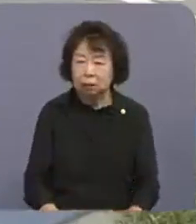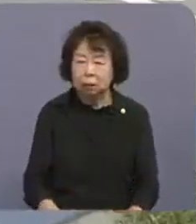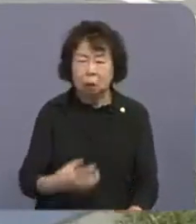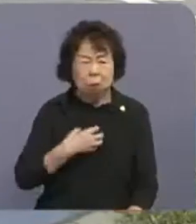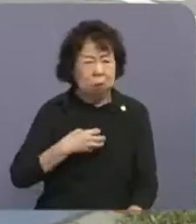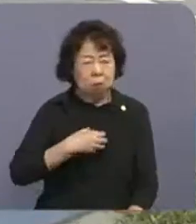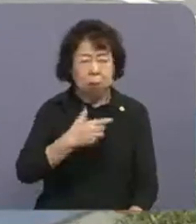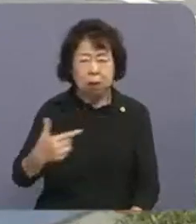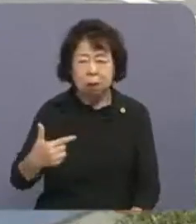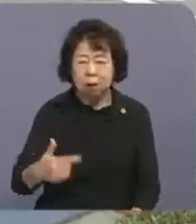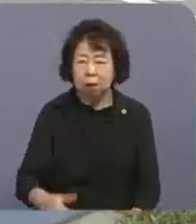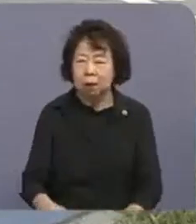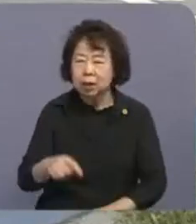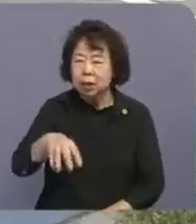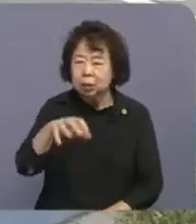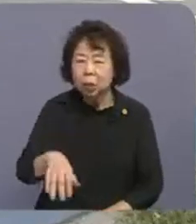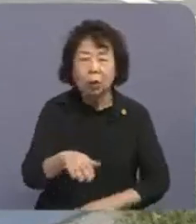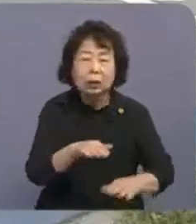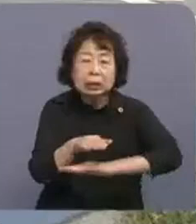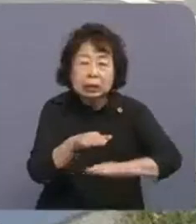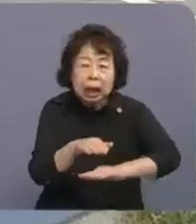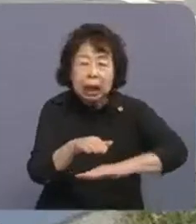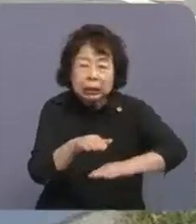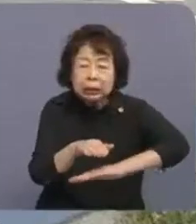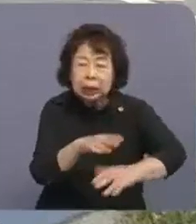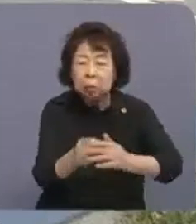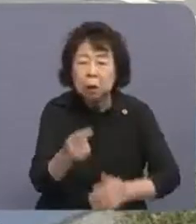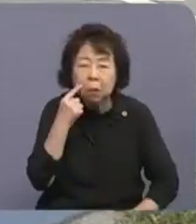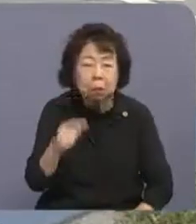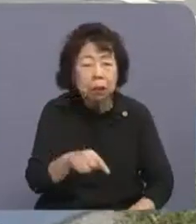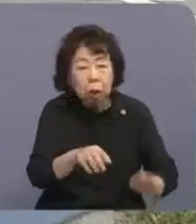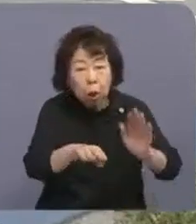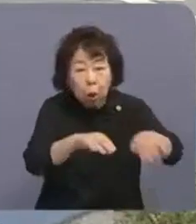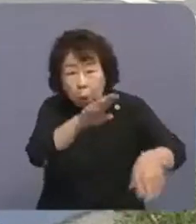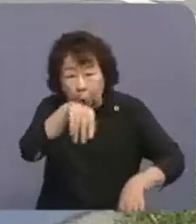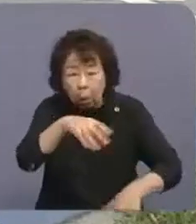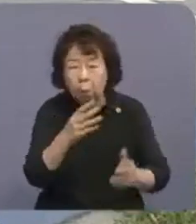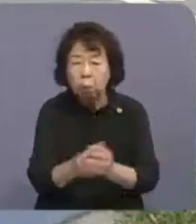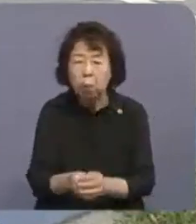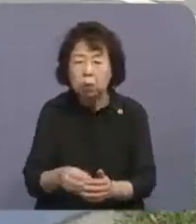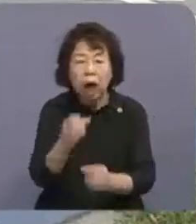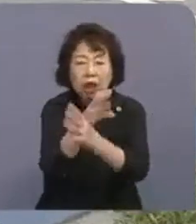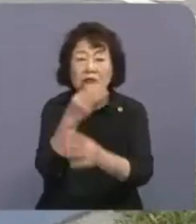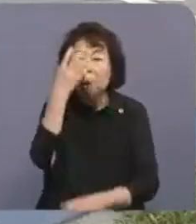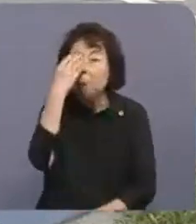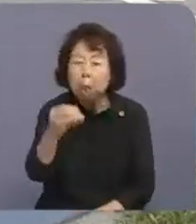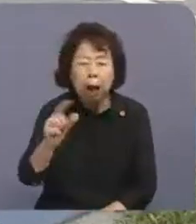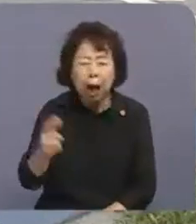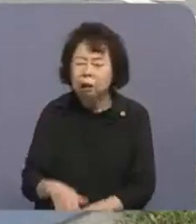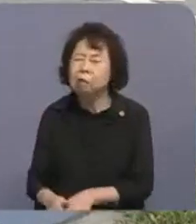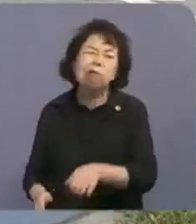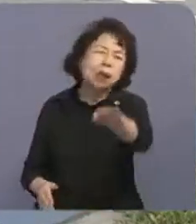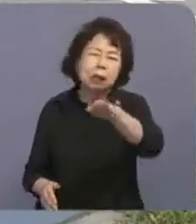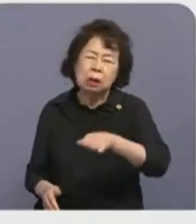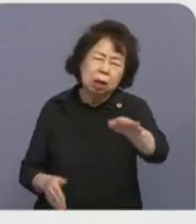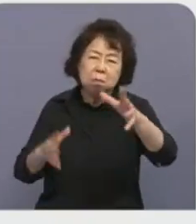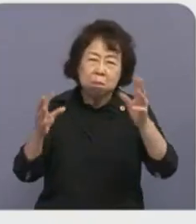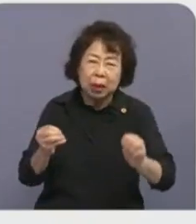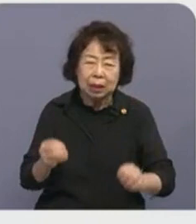요 차들이요 조금씩 나가가지고 저 오는 차들 신호도 안 받치는데 가는 차들 많습니다.